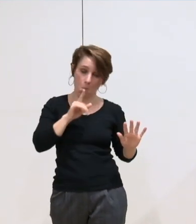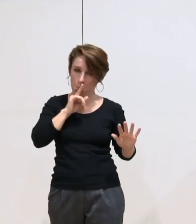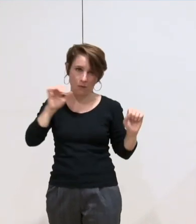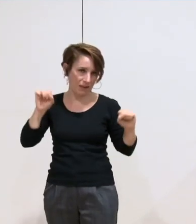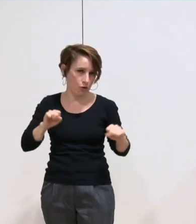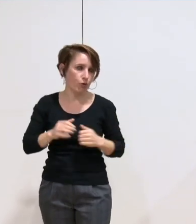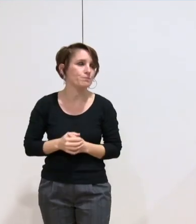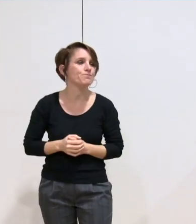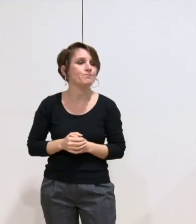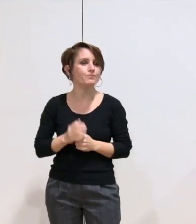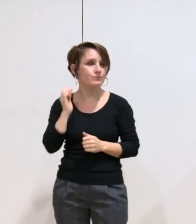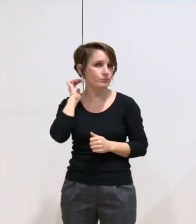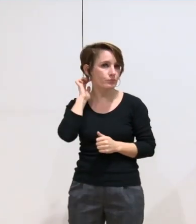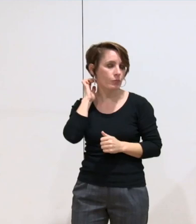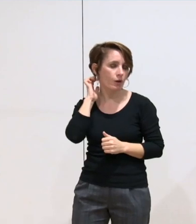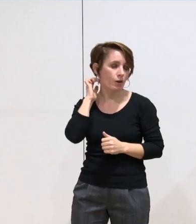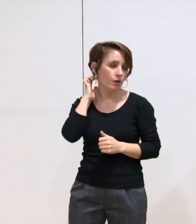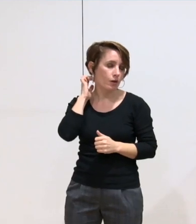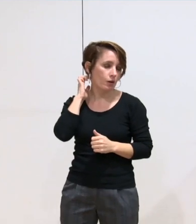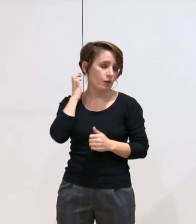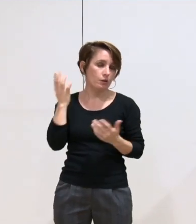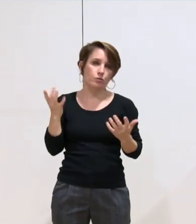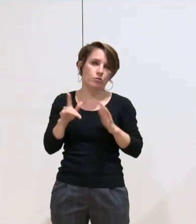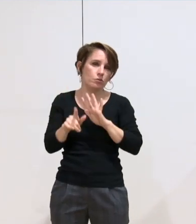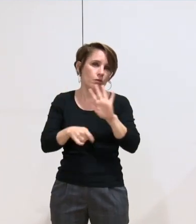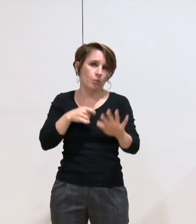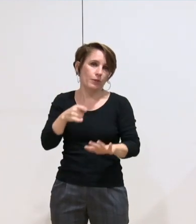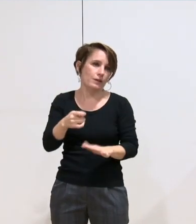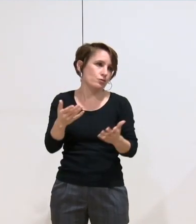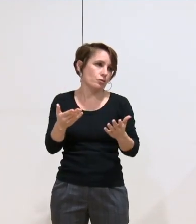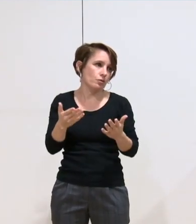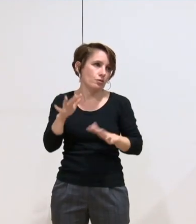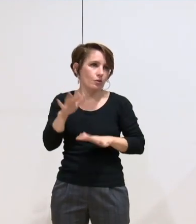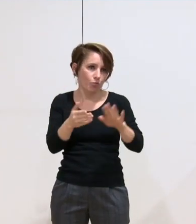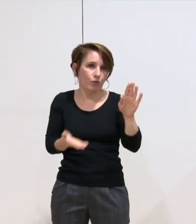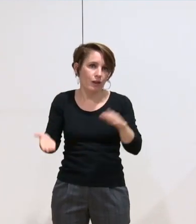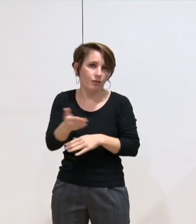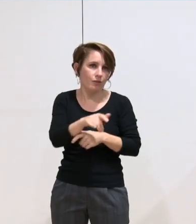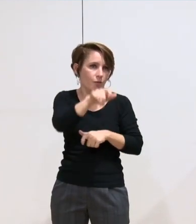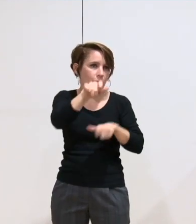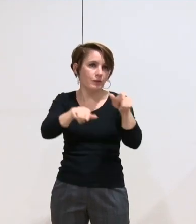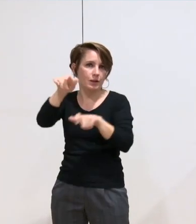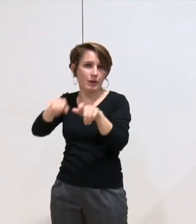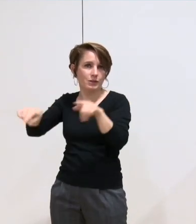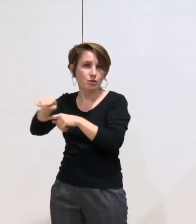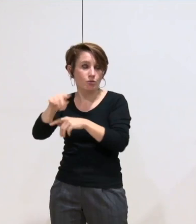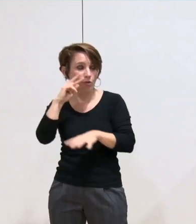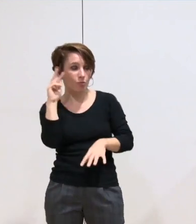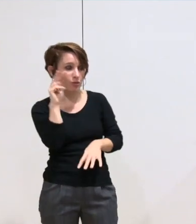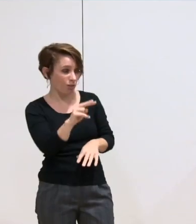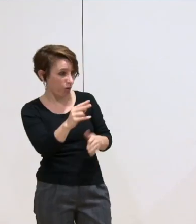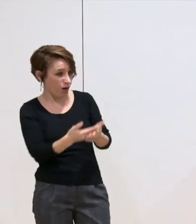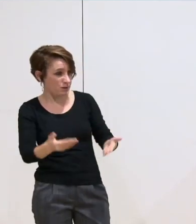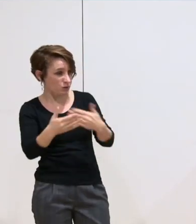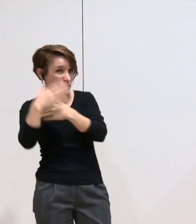évoquant, même si les choses peuvent paraître en effet décevantes pour ceux qui regardent le travail de l'extérieur,